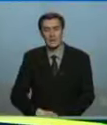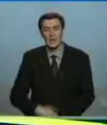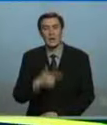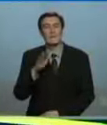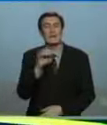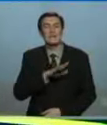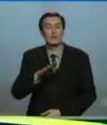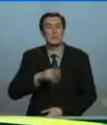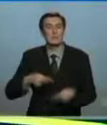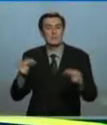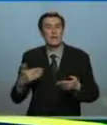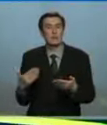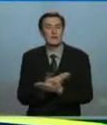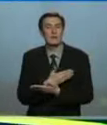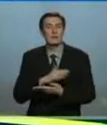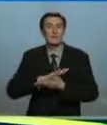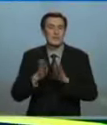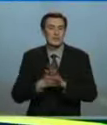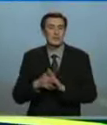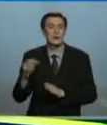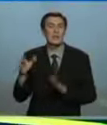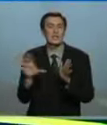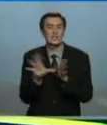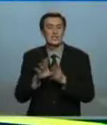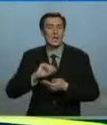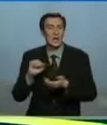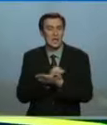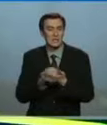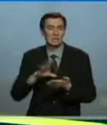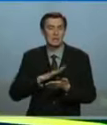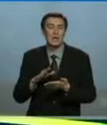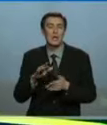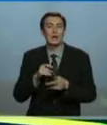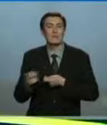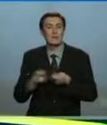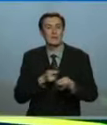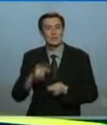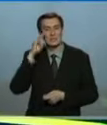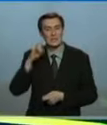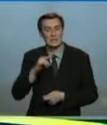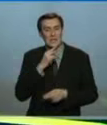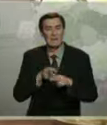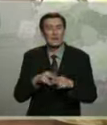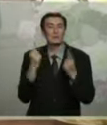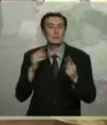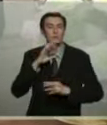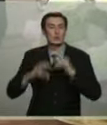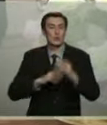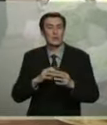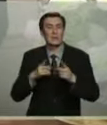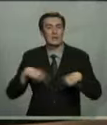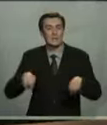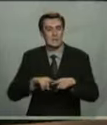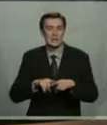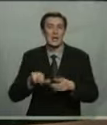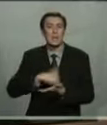В Гааге подписали обновленную версию Европейской энергетической хартии. Документ был разработан в период председательства Казахстана в этом крупном международном